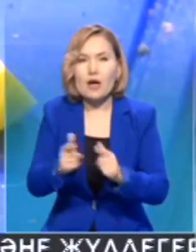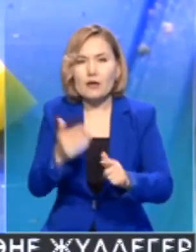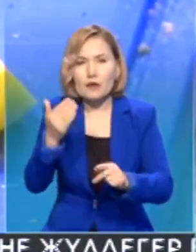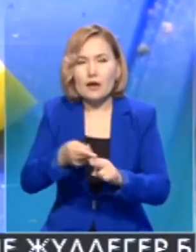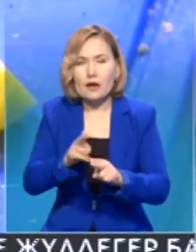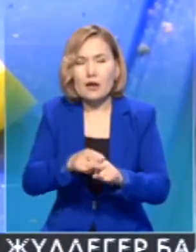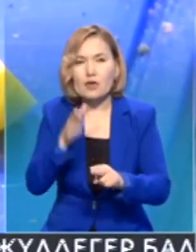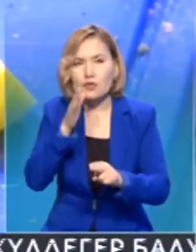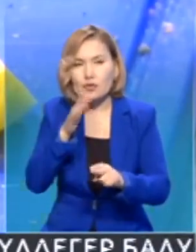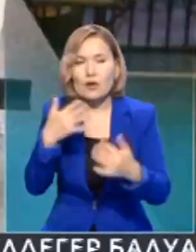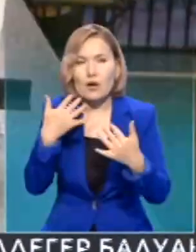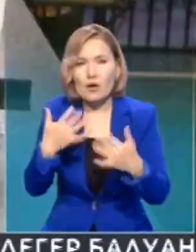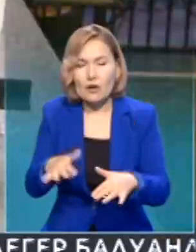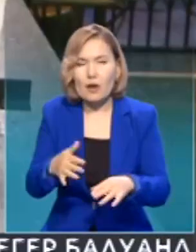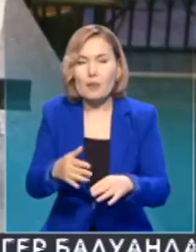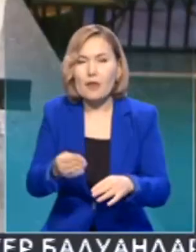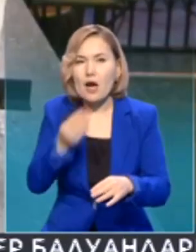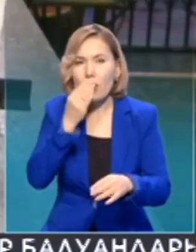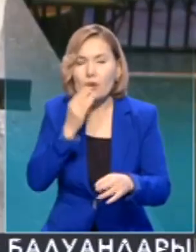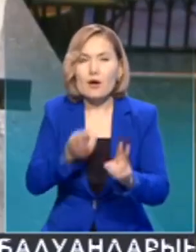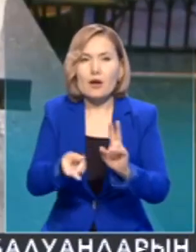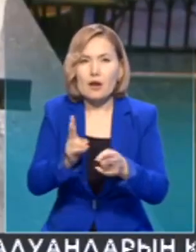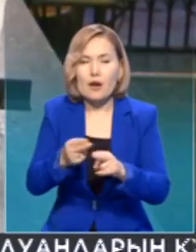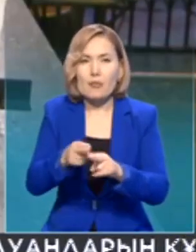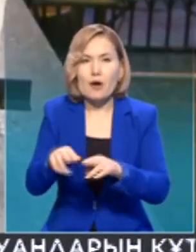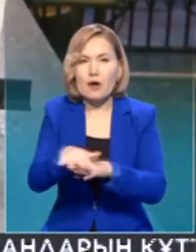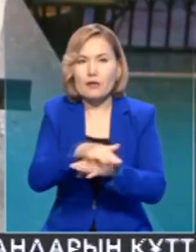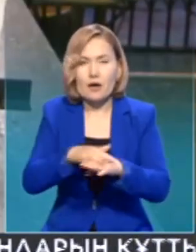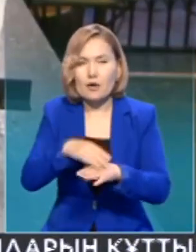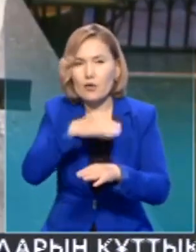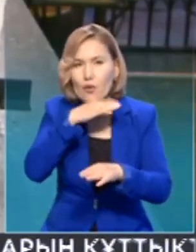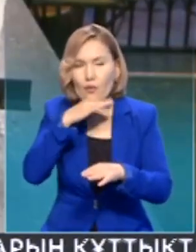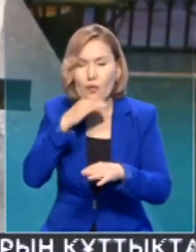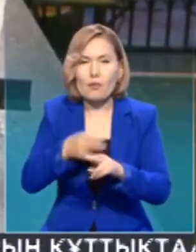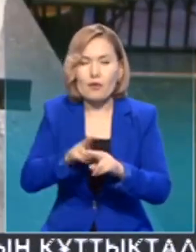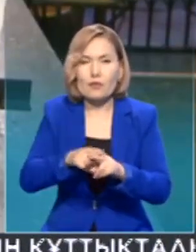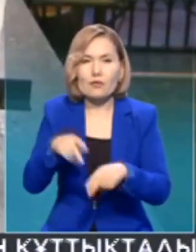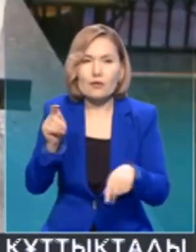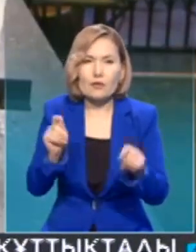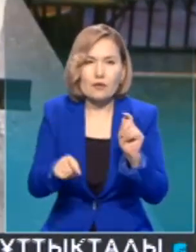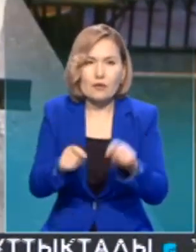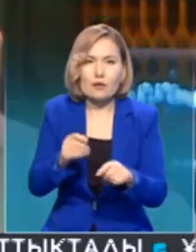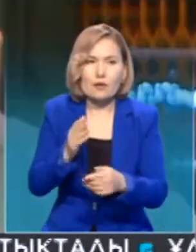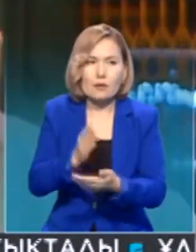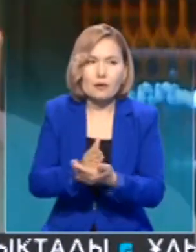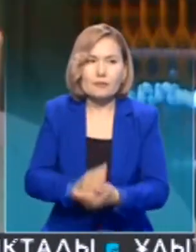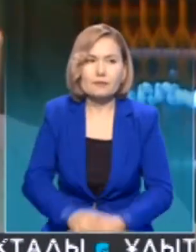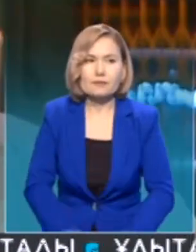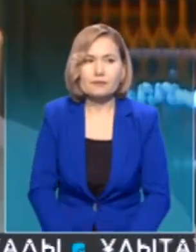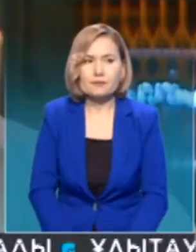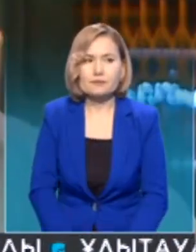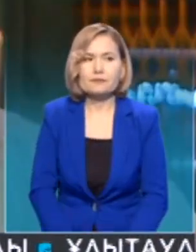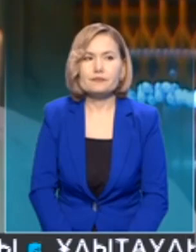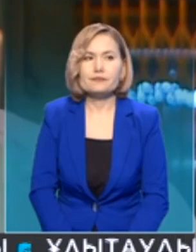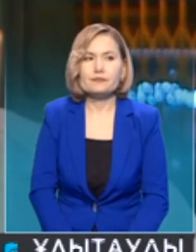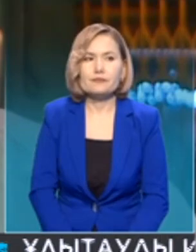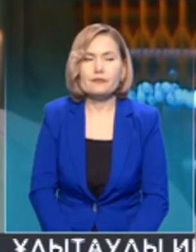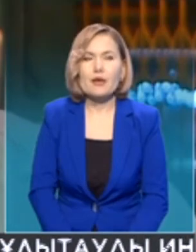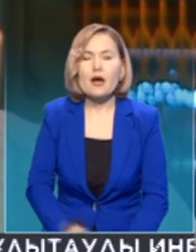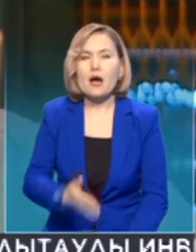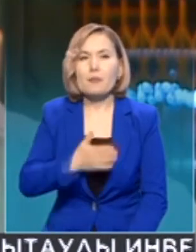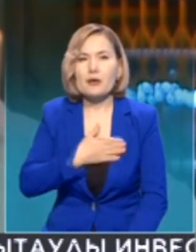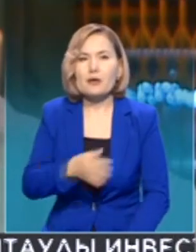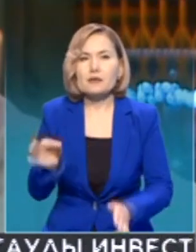мерзімі өткен, азық-түліктерден жасалған тағамдардың дәмін татуға халық жинала ма деген күдік басым көкейлерінде.